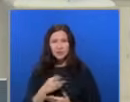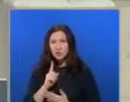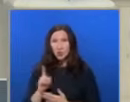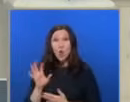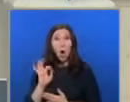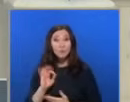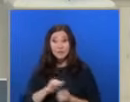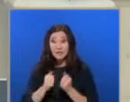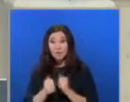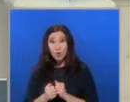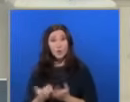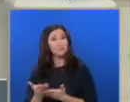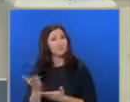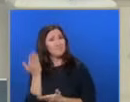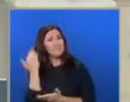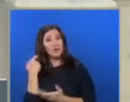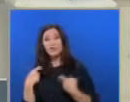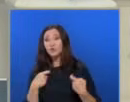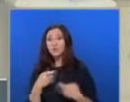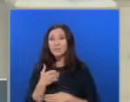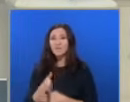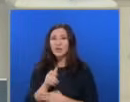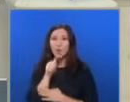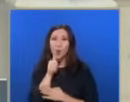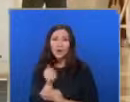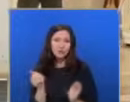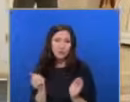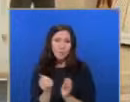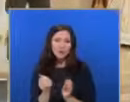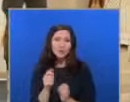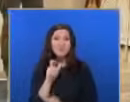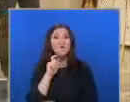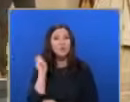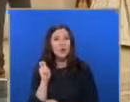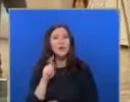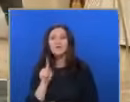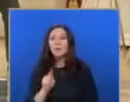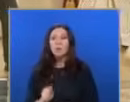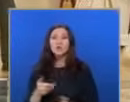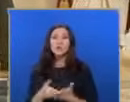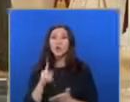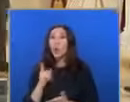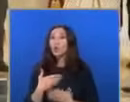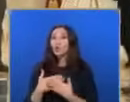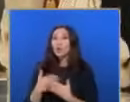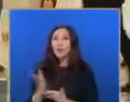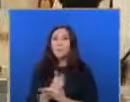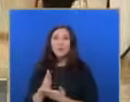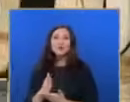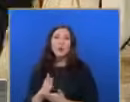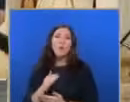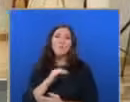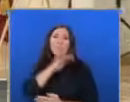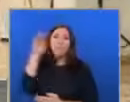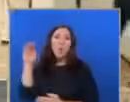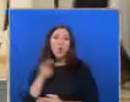които Орбан се бори още преди войната, са правата на унгарското малцинство в Украйна. Въпрос, заради който отношенията между Будапеща